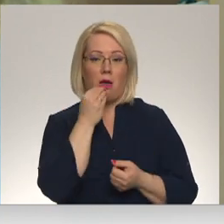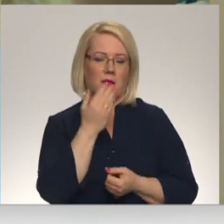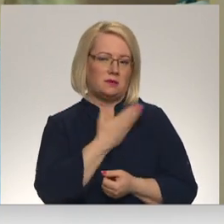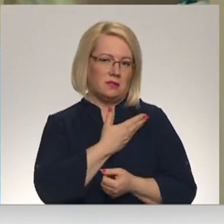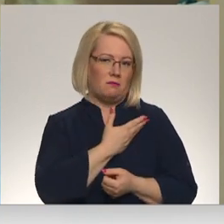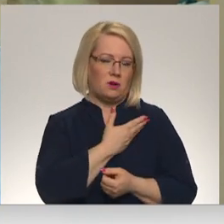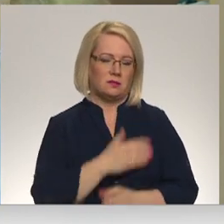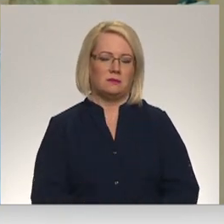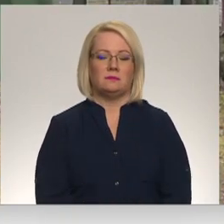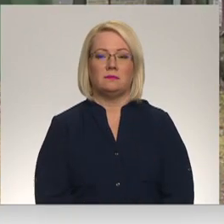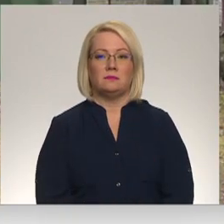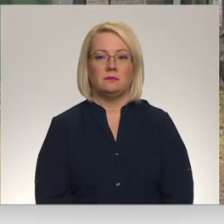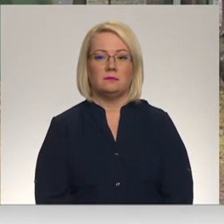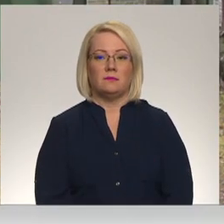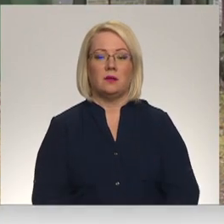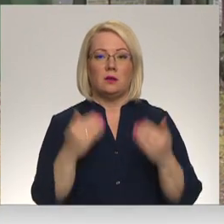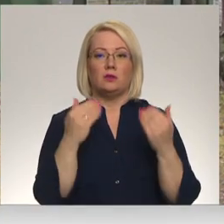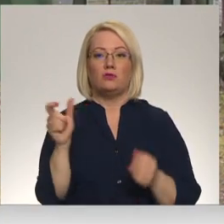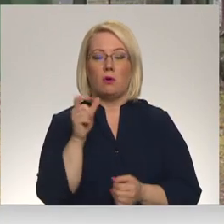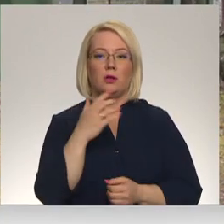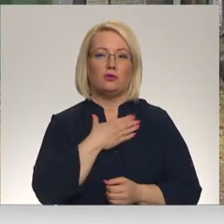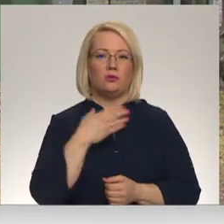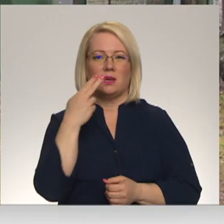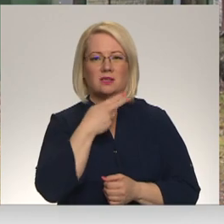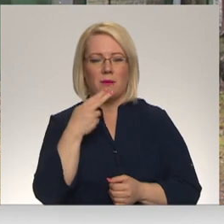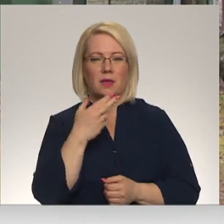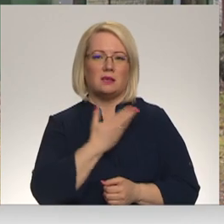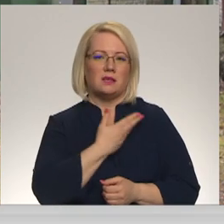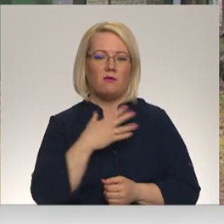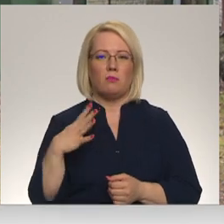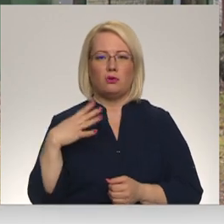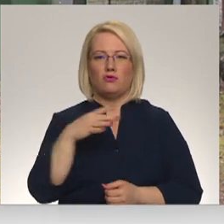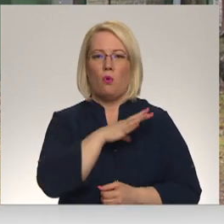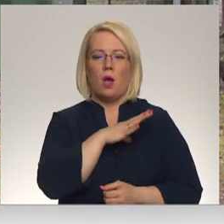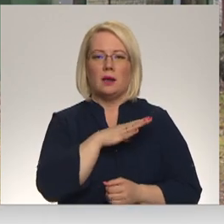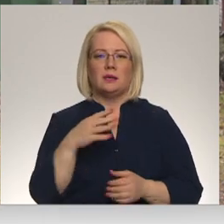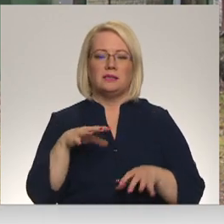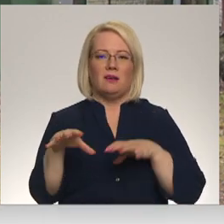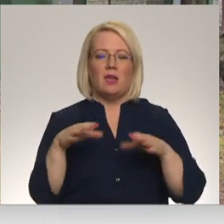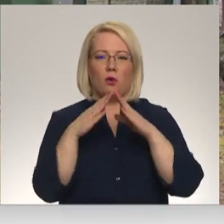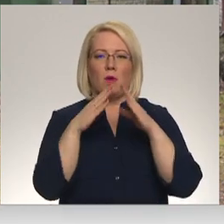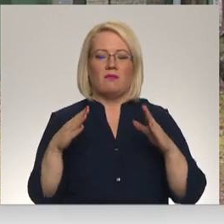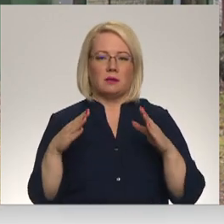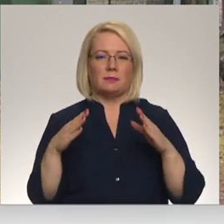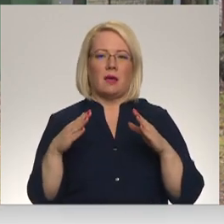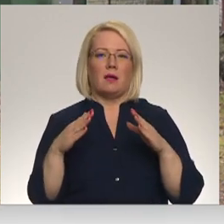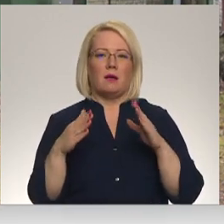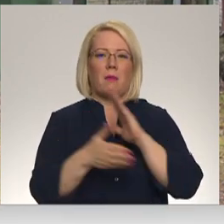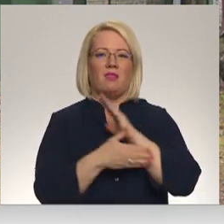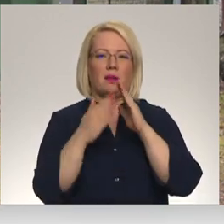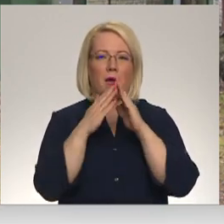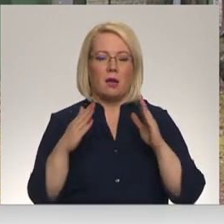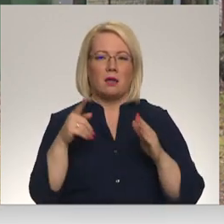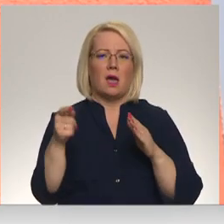dzīvojas. Šobrīd suņi ar saimniecēm apmetušies bijušajā Ogres dzīvnieku patversmes ēkā. Lai arī patversme jau divus gadus